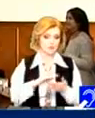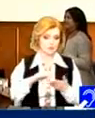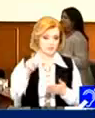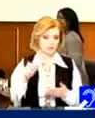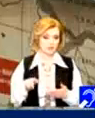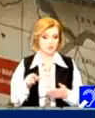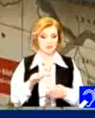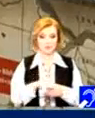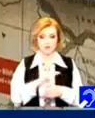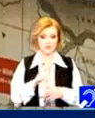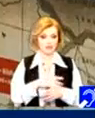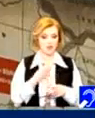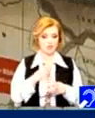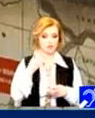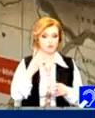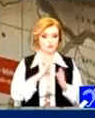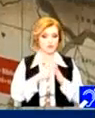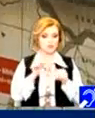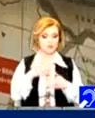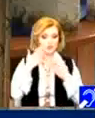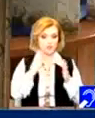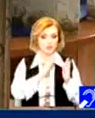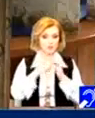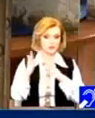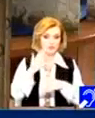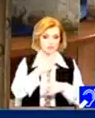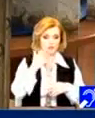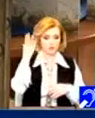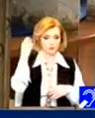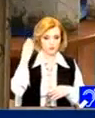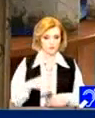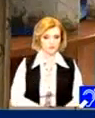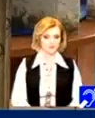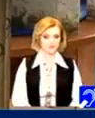de eroism cultural. Cele 100 de cărți pot fi citite la Biblioteca Națională a Moldovei.